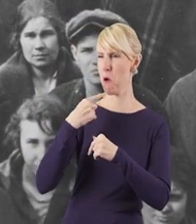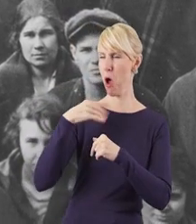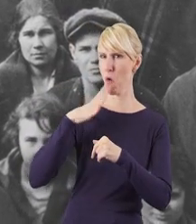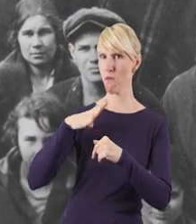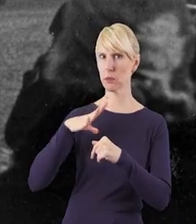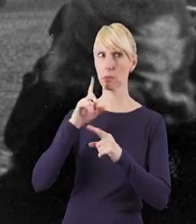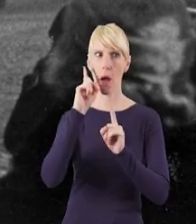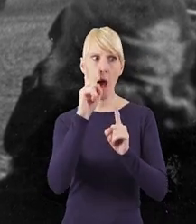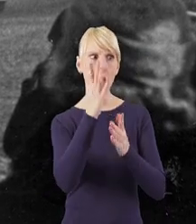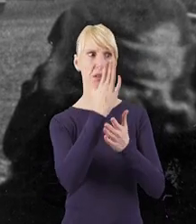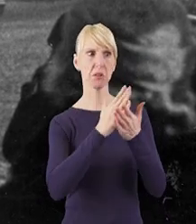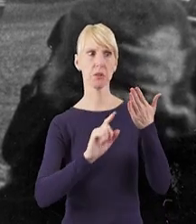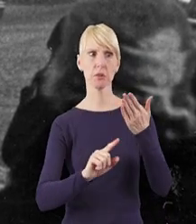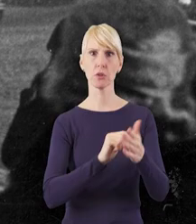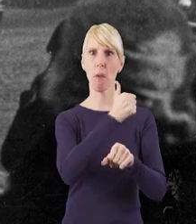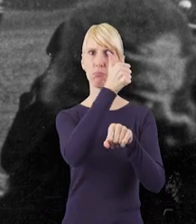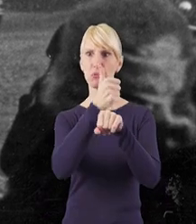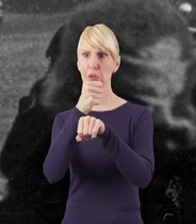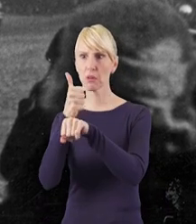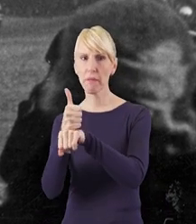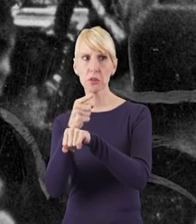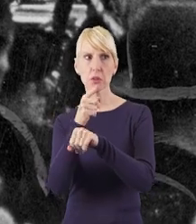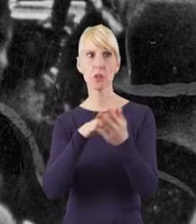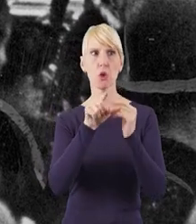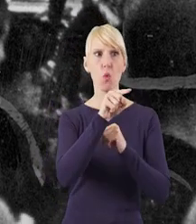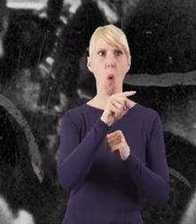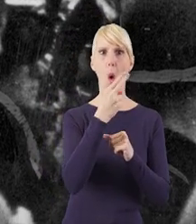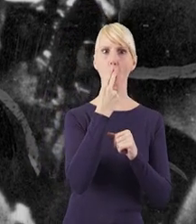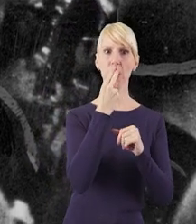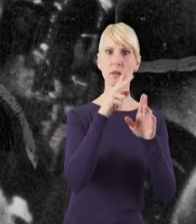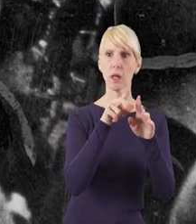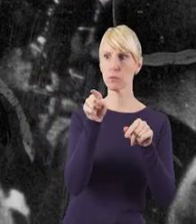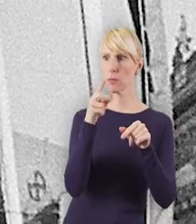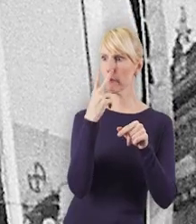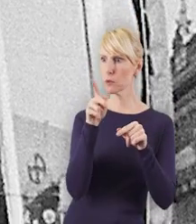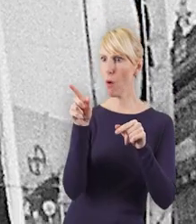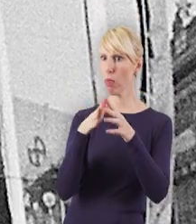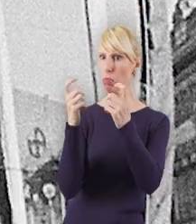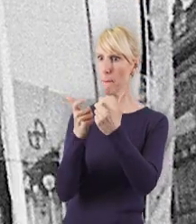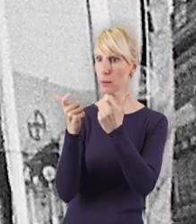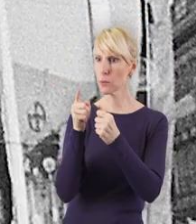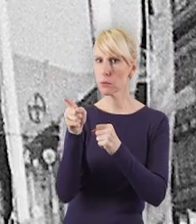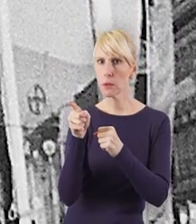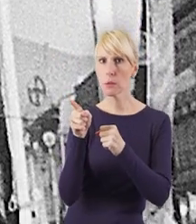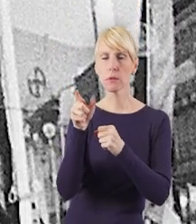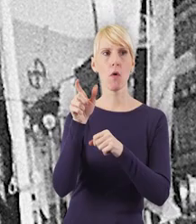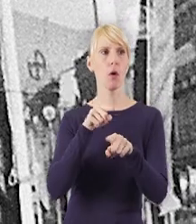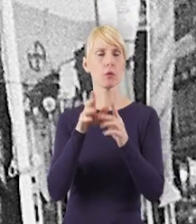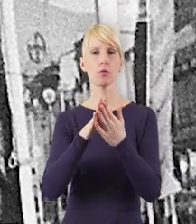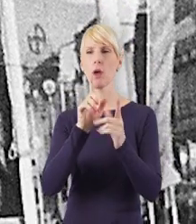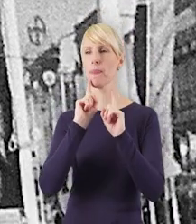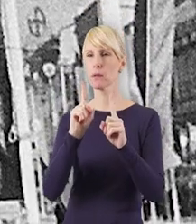jego przedstawicieli wydała się Adolfowi Hitlerowi na tyle niebezpieczna, że została skazana